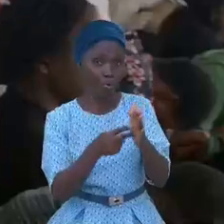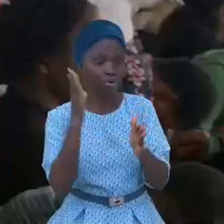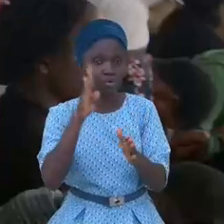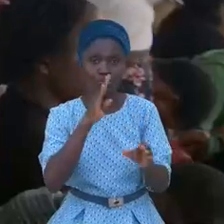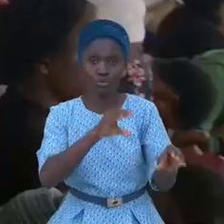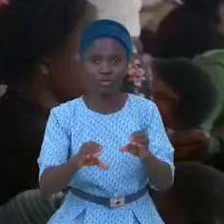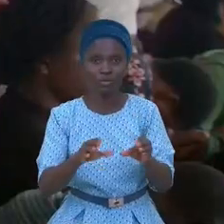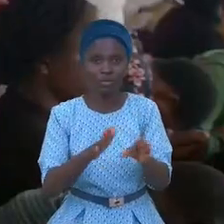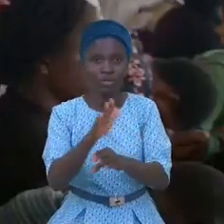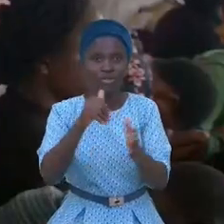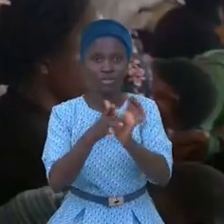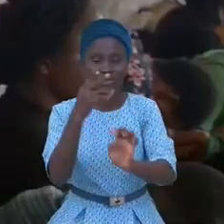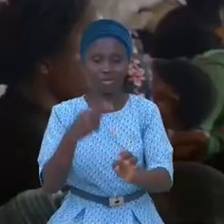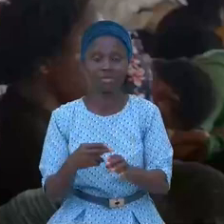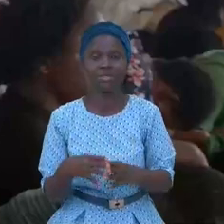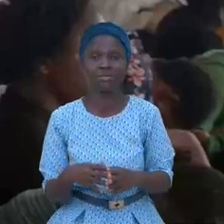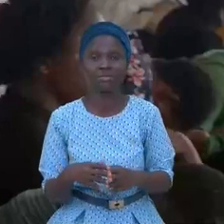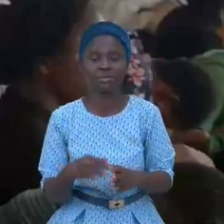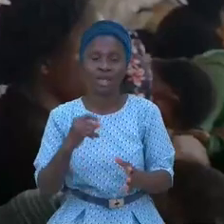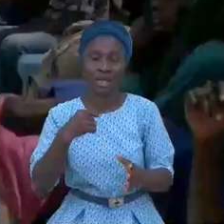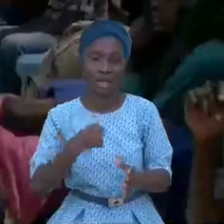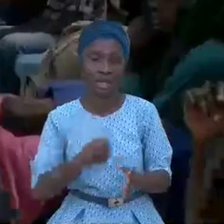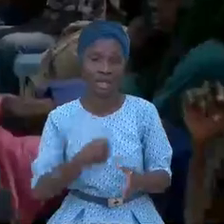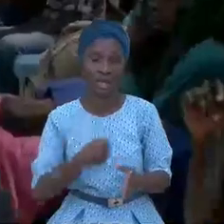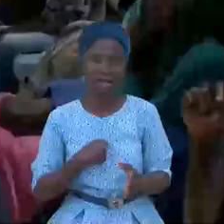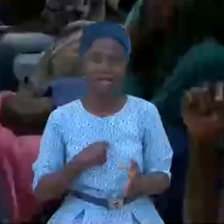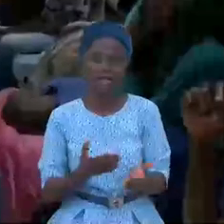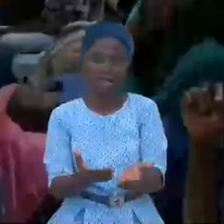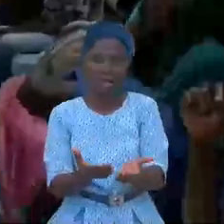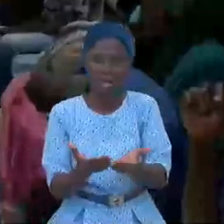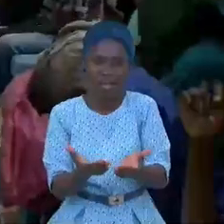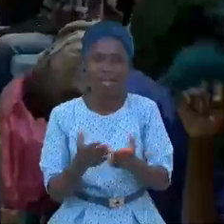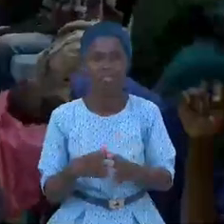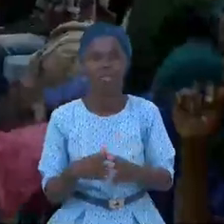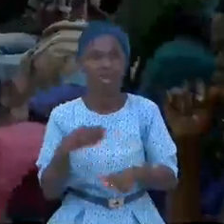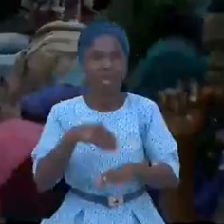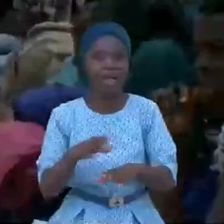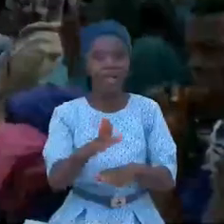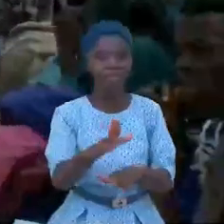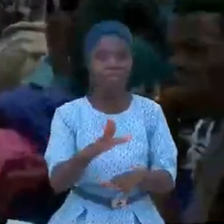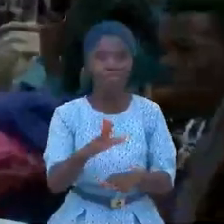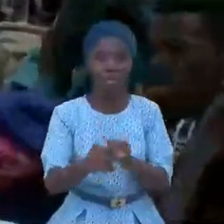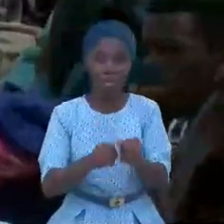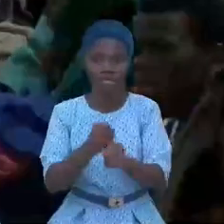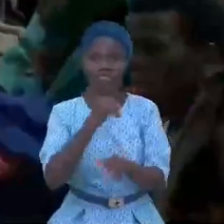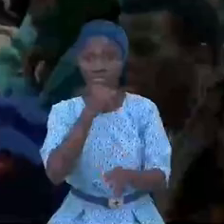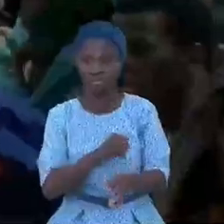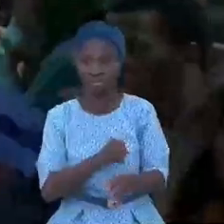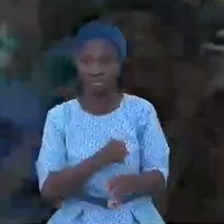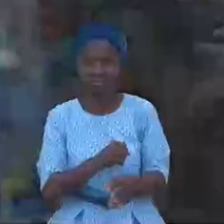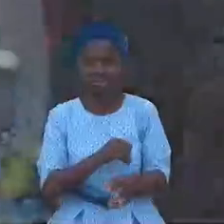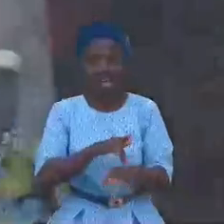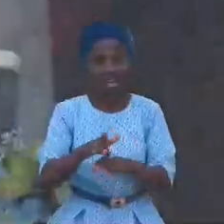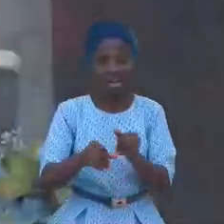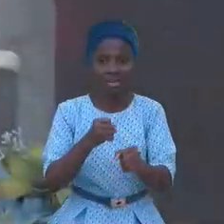de Jésus. Je soupire à ton âge, à tout âge. Tu aspires, je